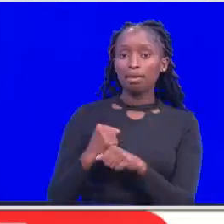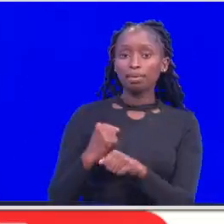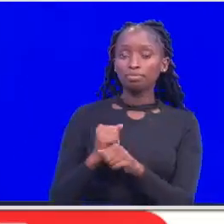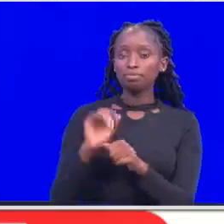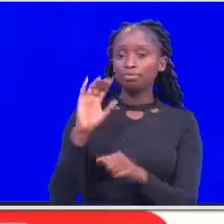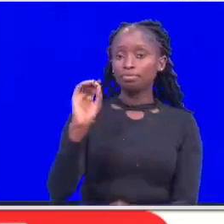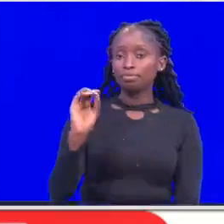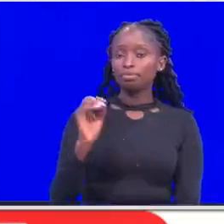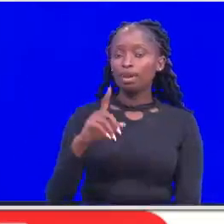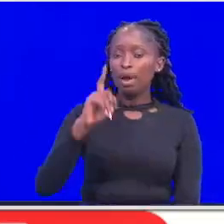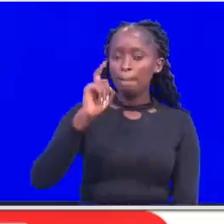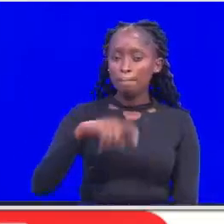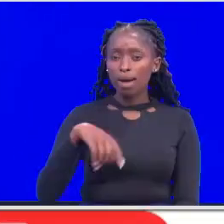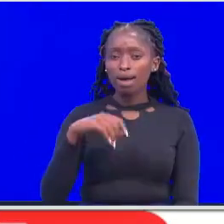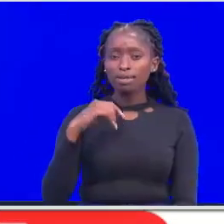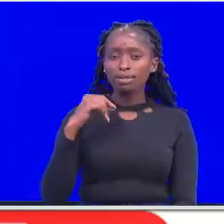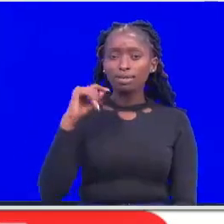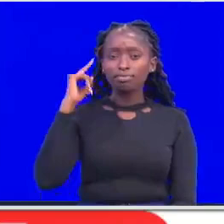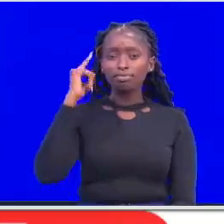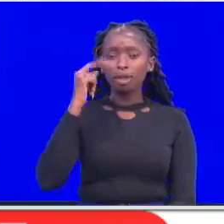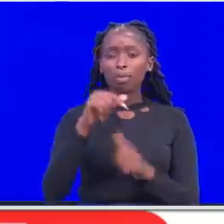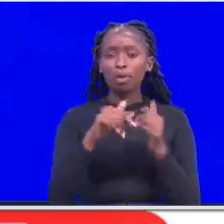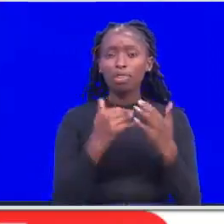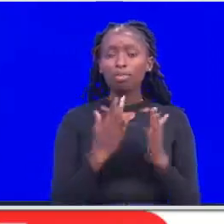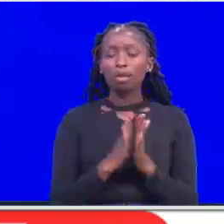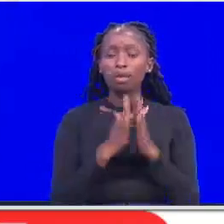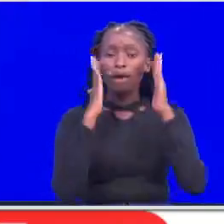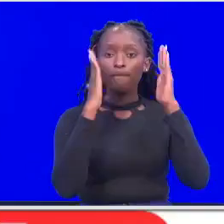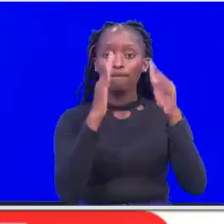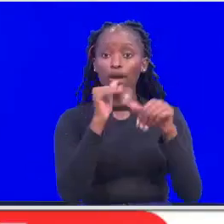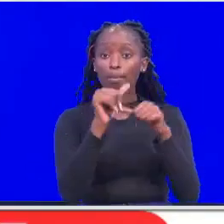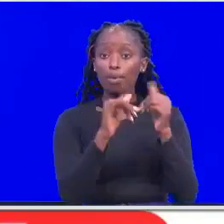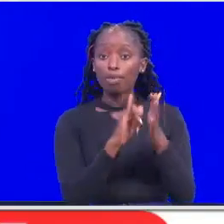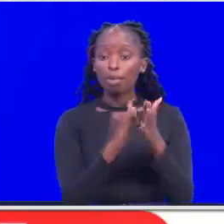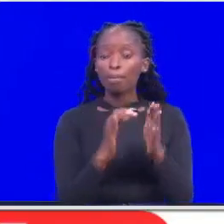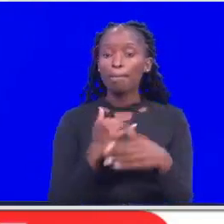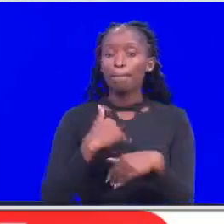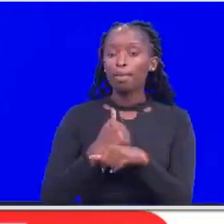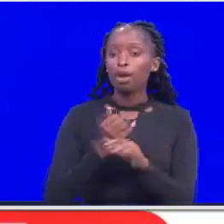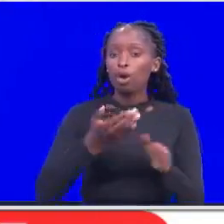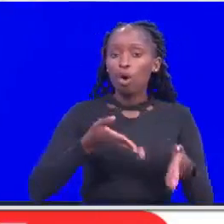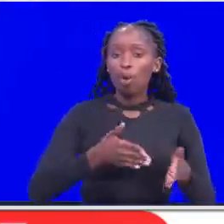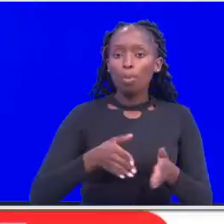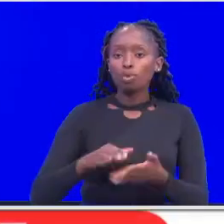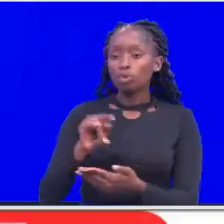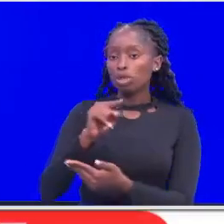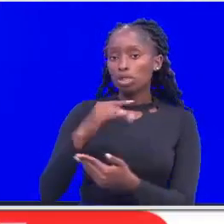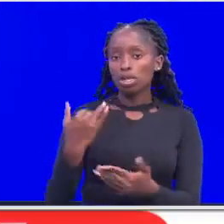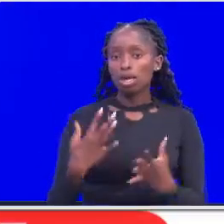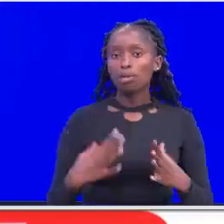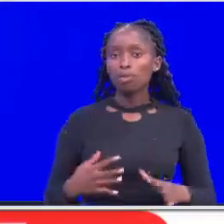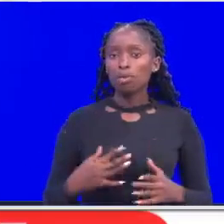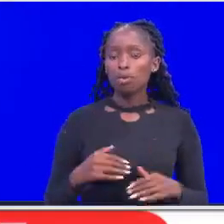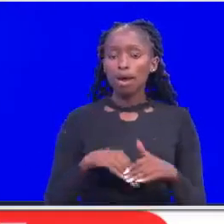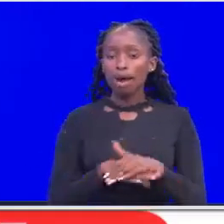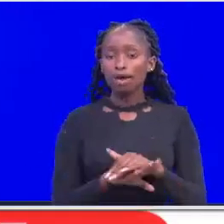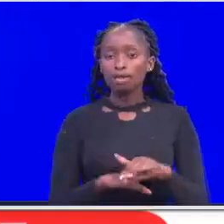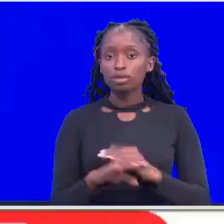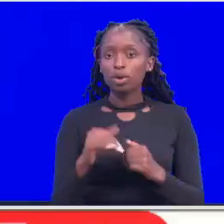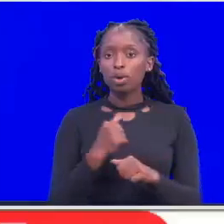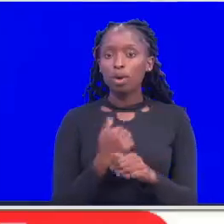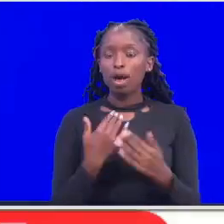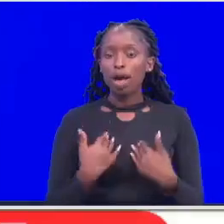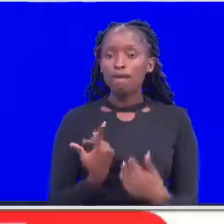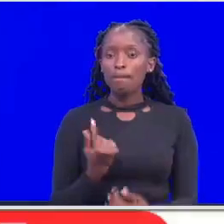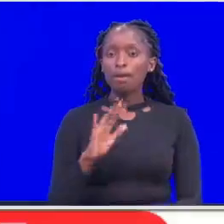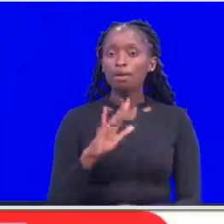be deliberate and intentional as a country to create opportunities for young people to access work, to have income,